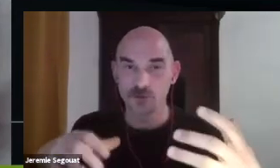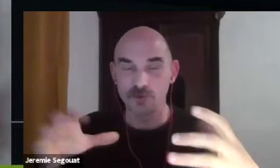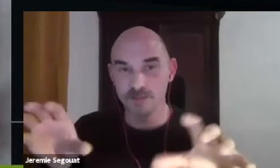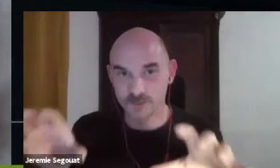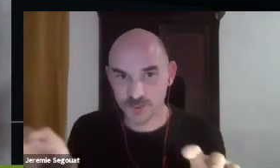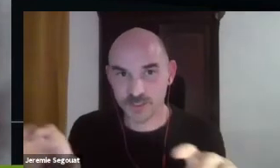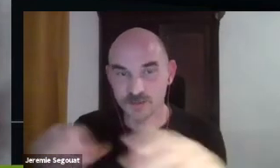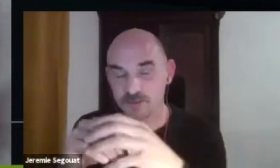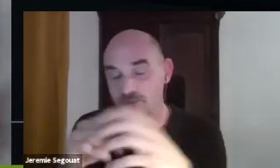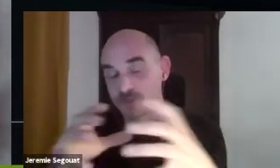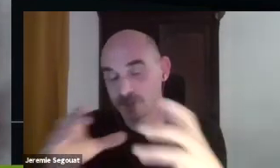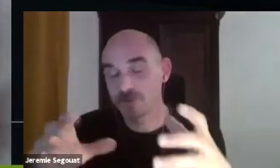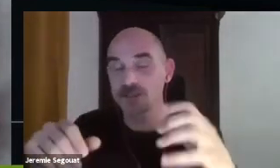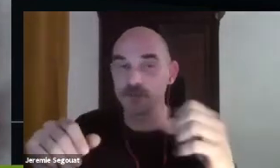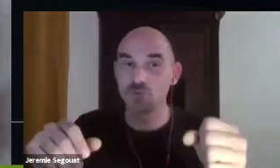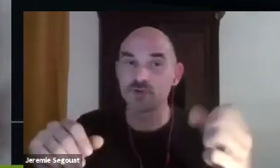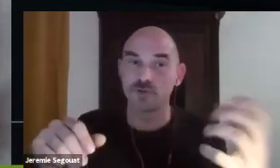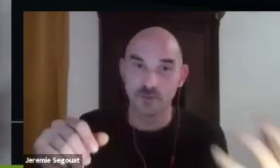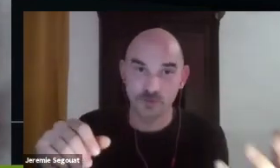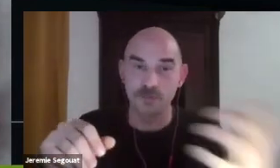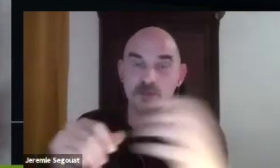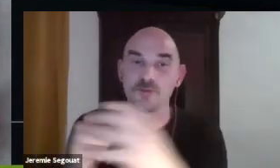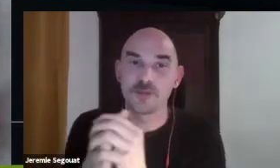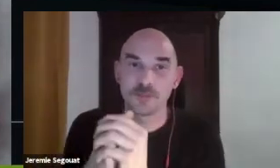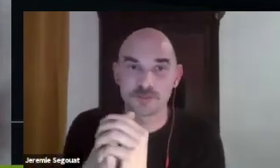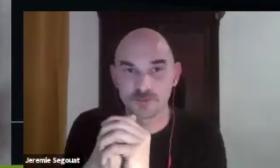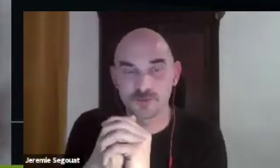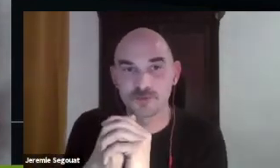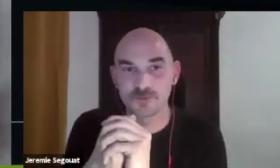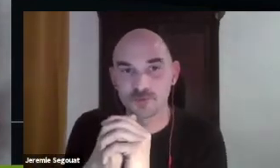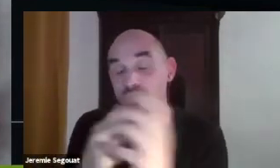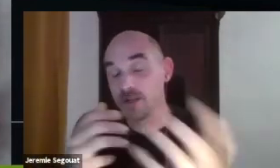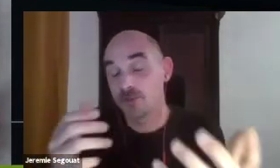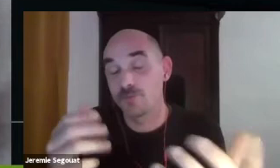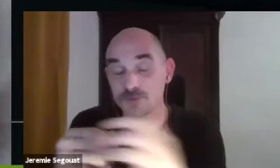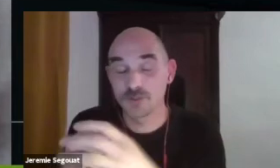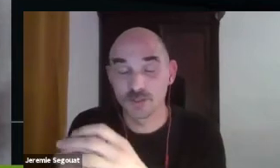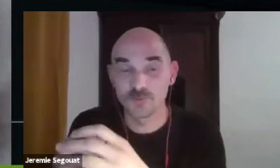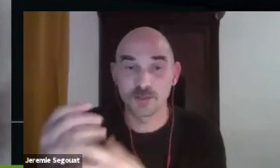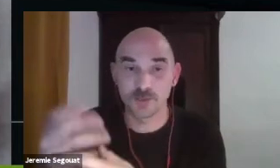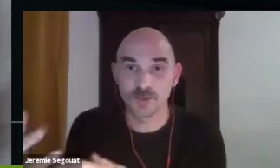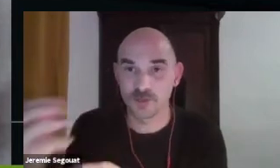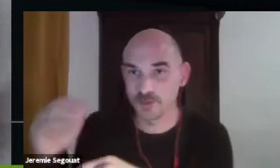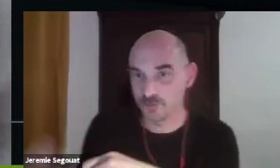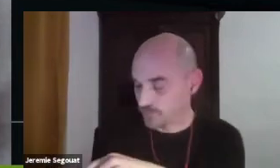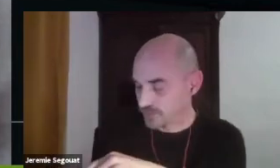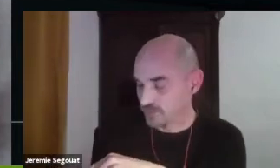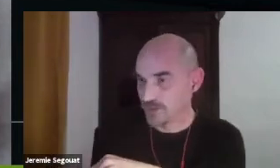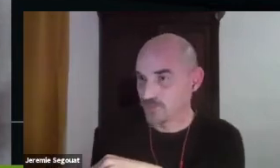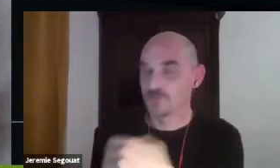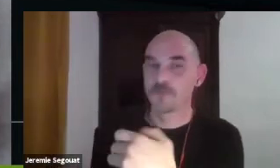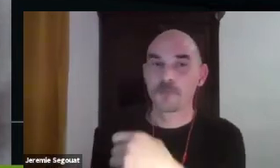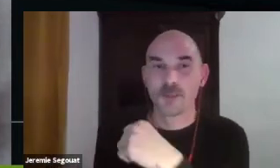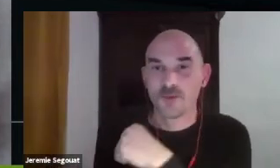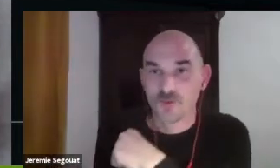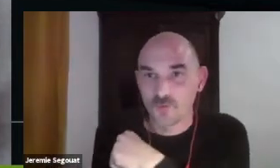fois encore chaque enfin chaque fois sa main gauche dans la main de la personne dans la main d'une personne qui écoute et la main droite dans la main de l'autre personne